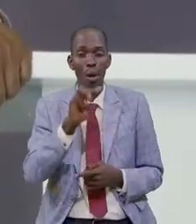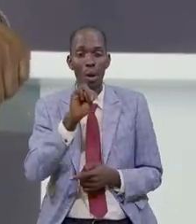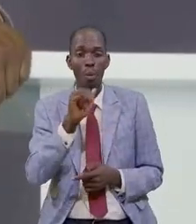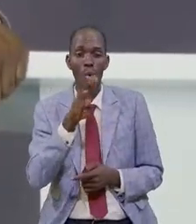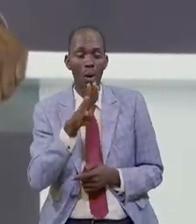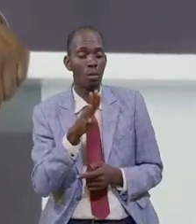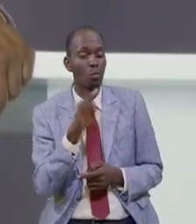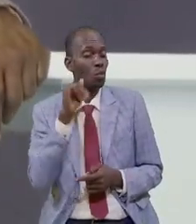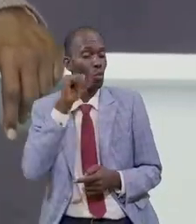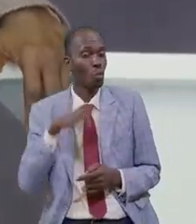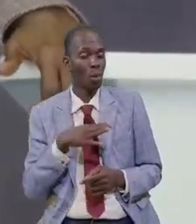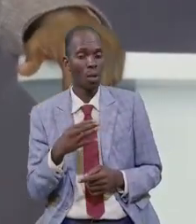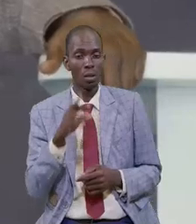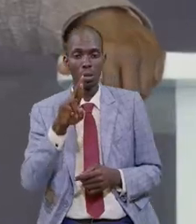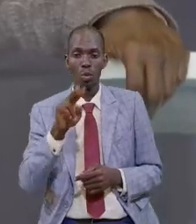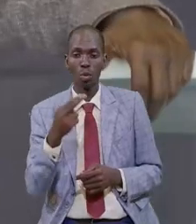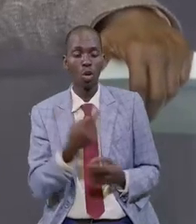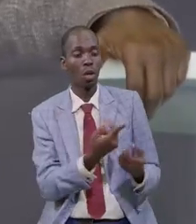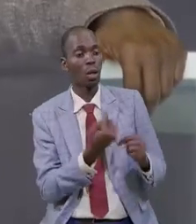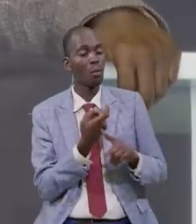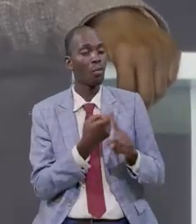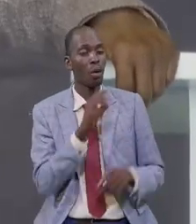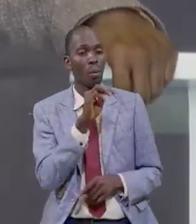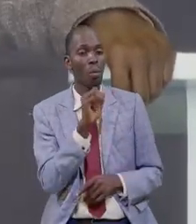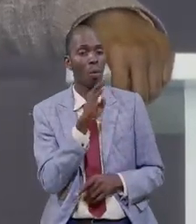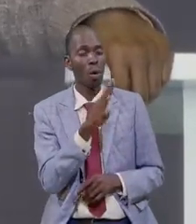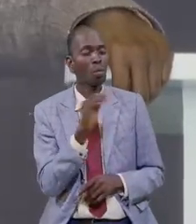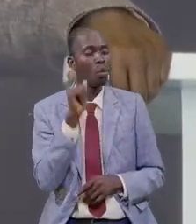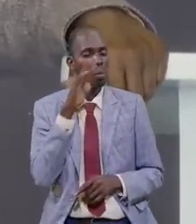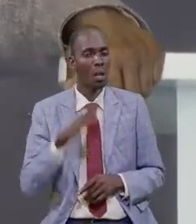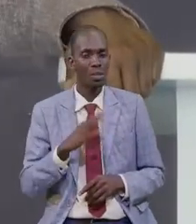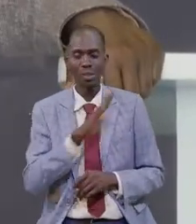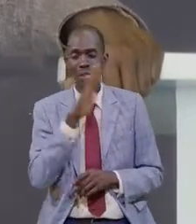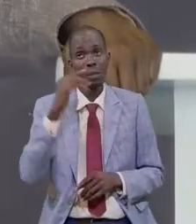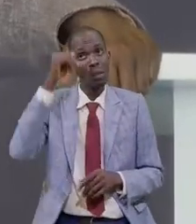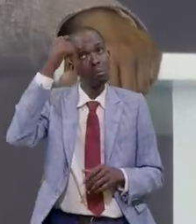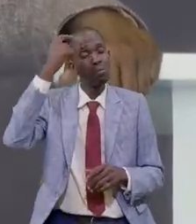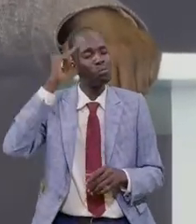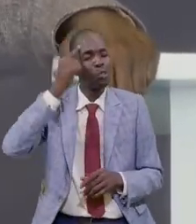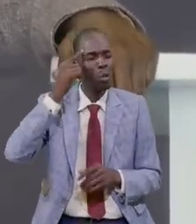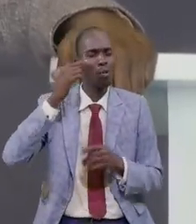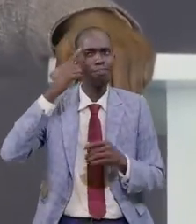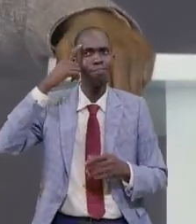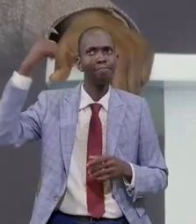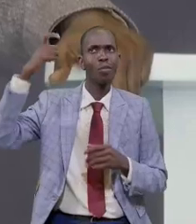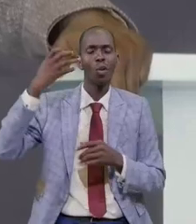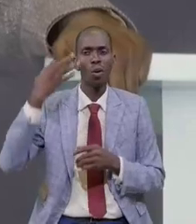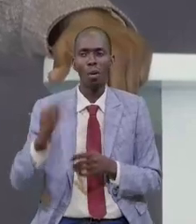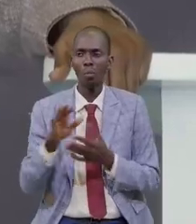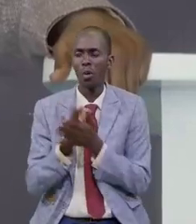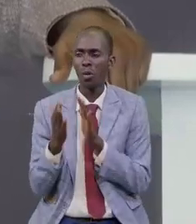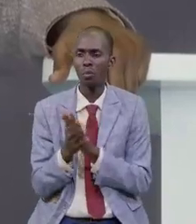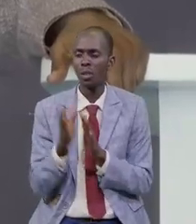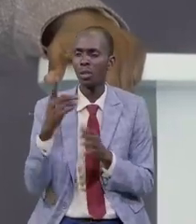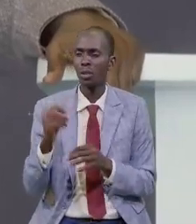son cœur quand Naomi a dit ah tu as pris ta décision allons-y cela n'était pas